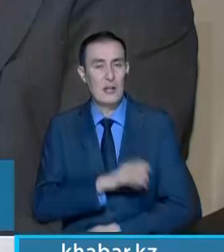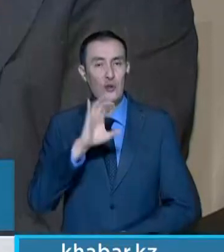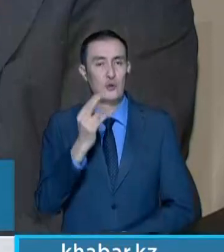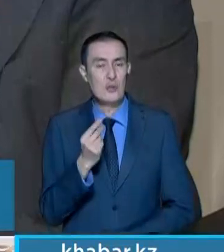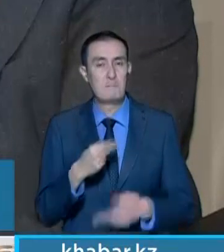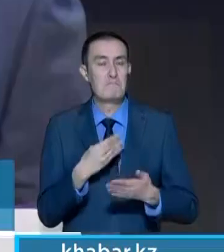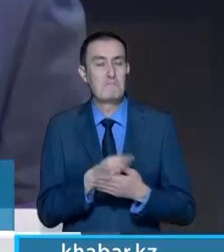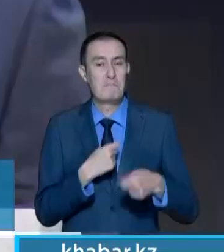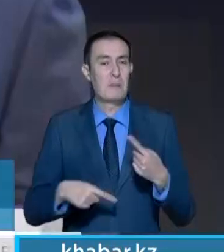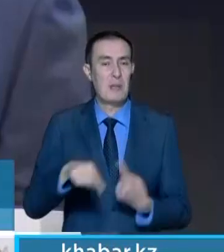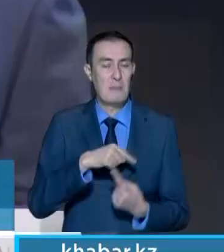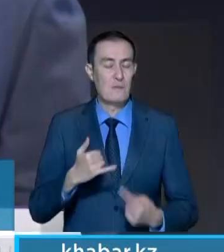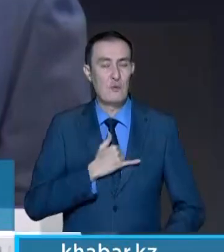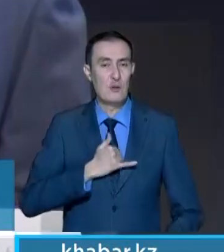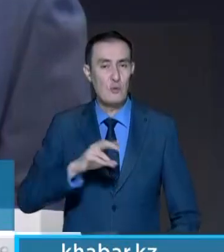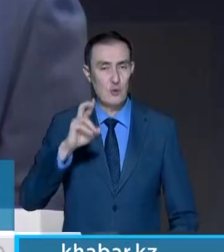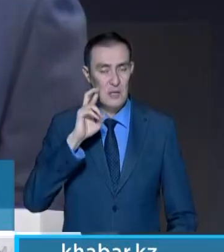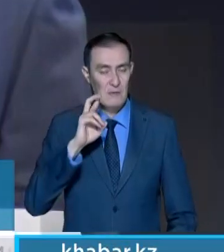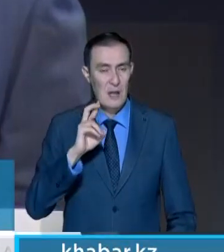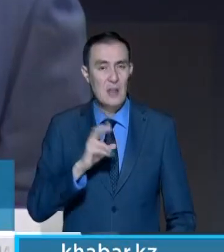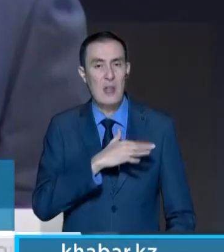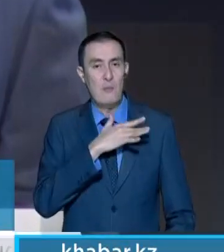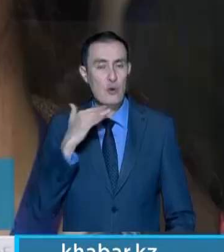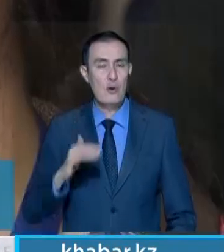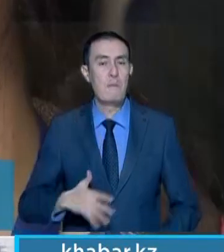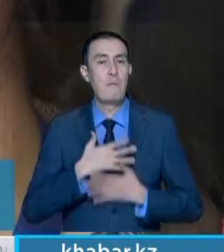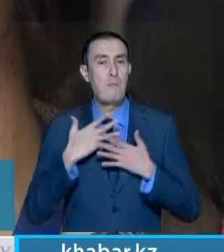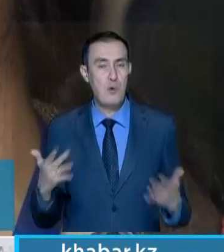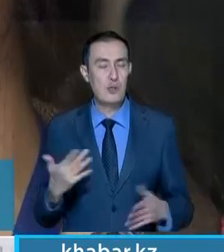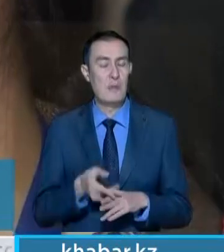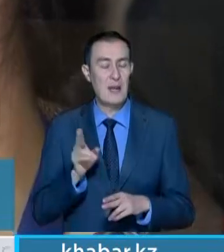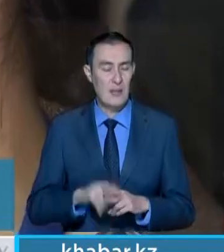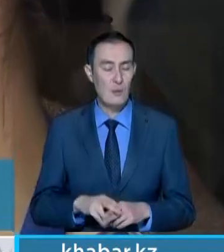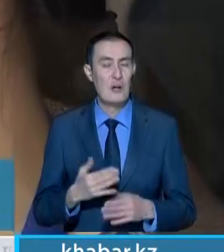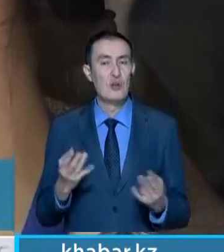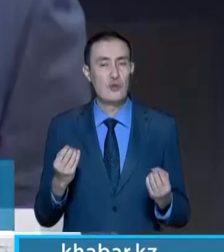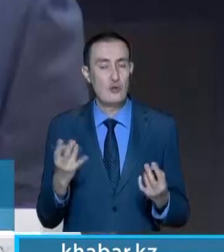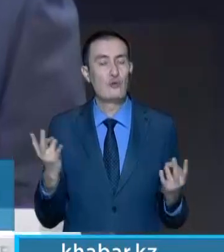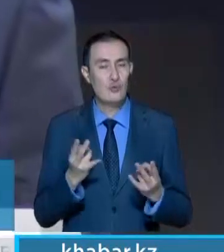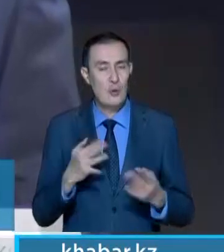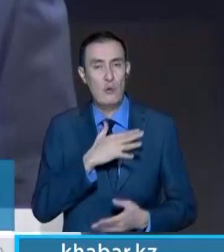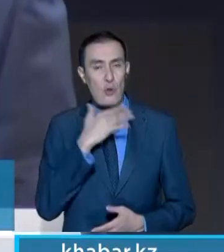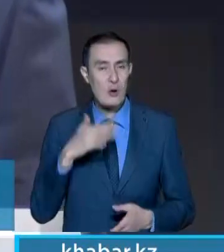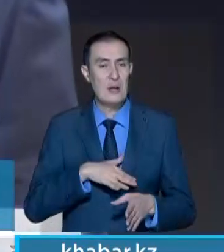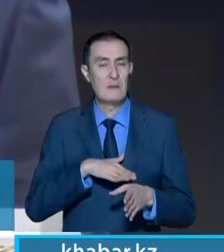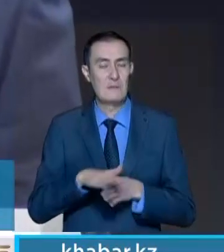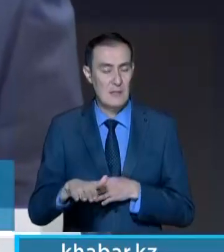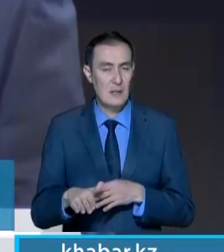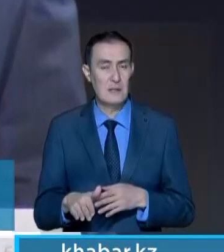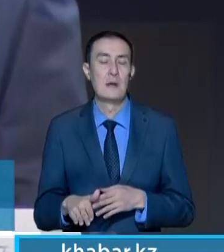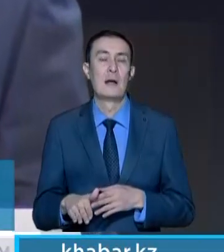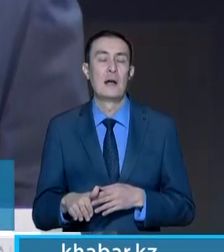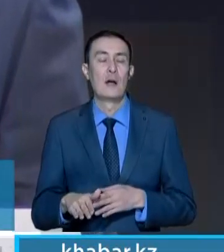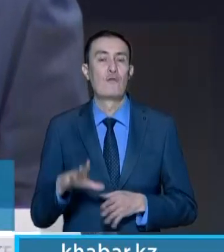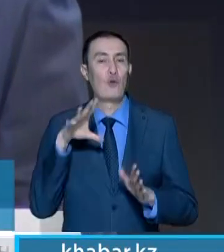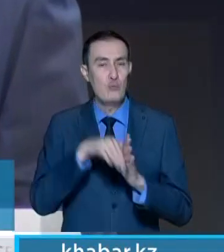социального предпринимательства в нашей стране намного выше. Конечно, для этого еще многое предстоит сделать,